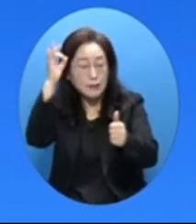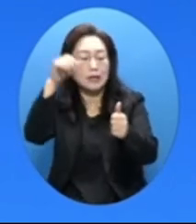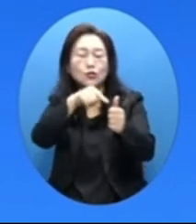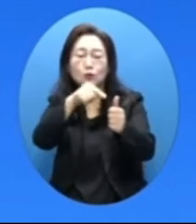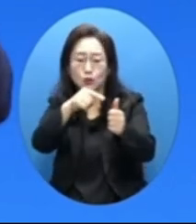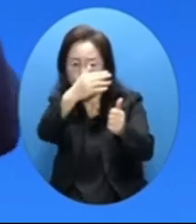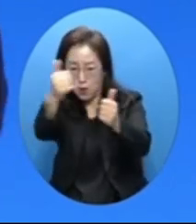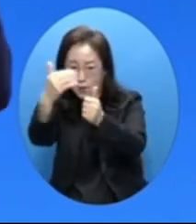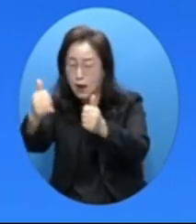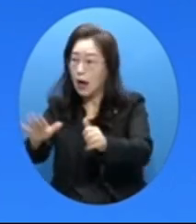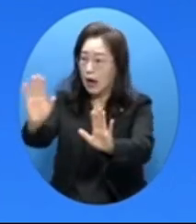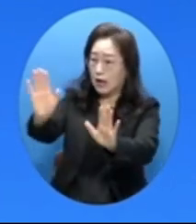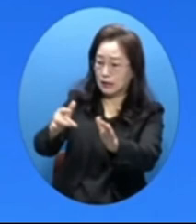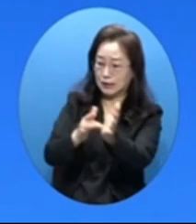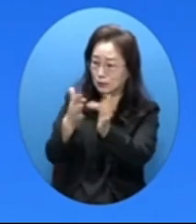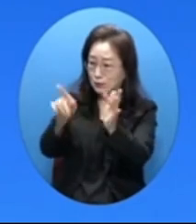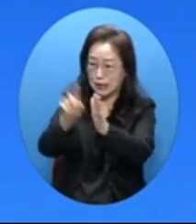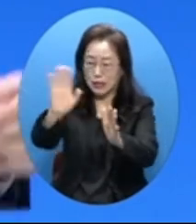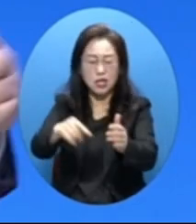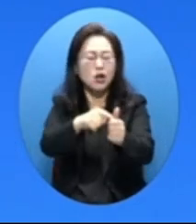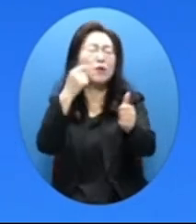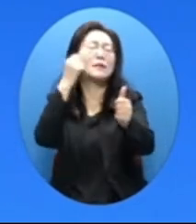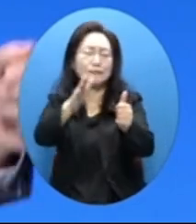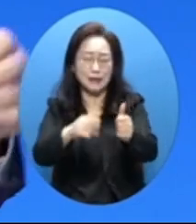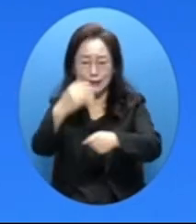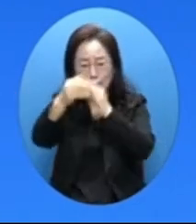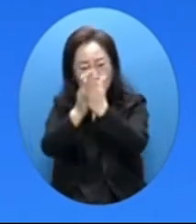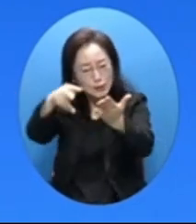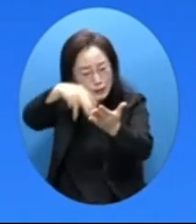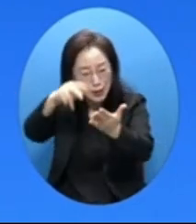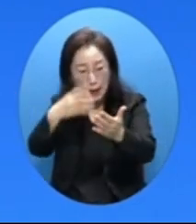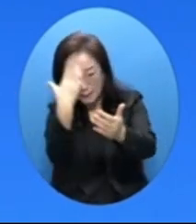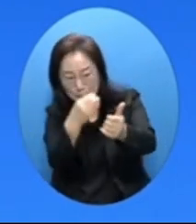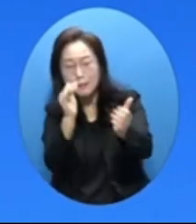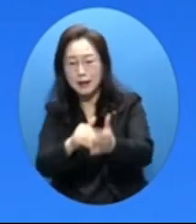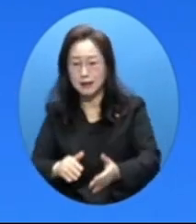예수 안 믿는다고 거짓말하지 말라고 당신은